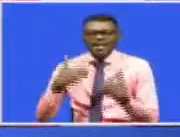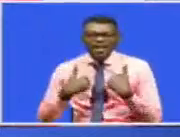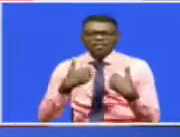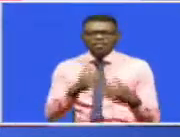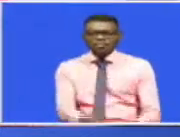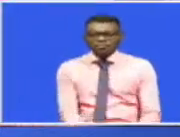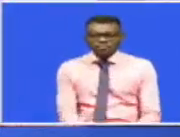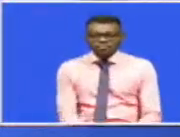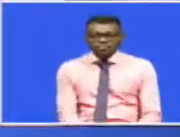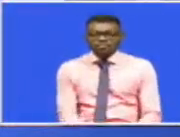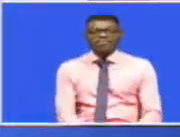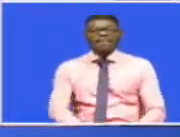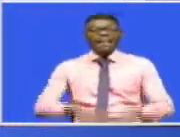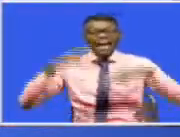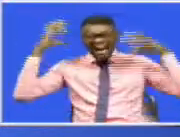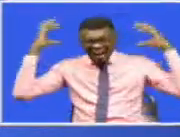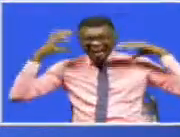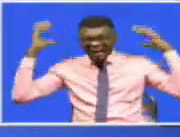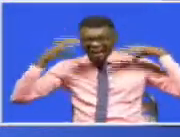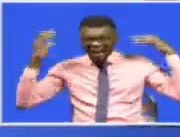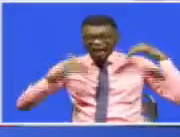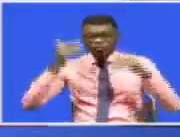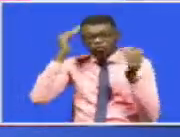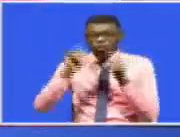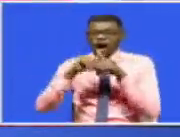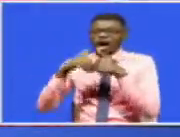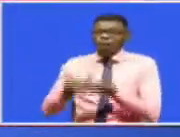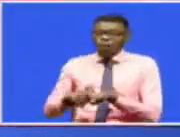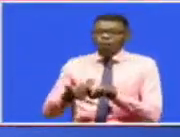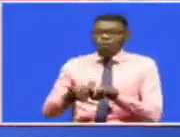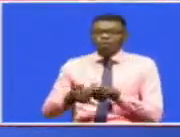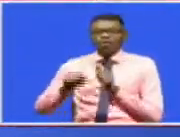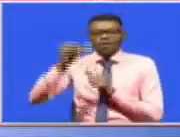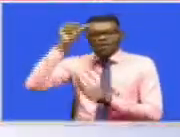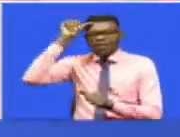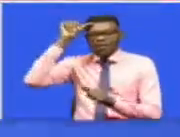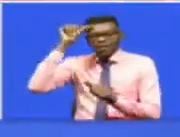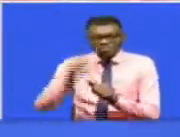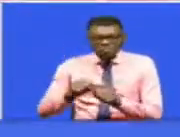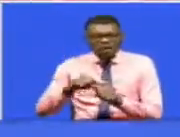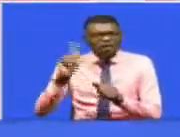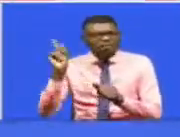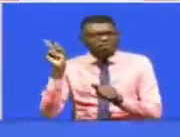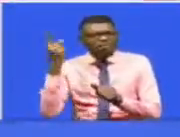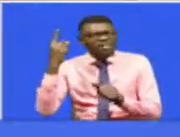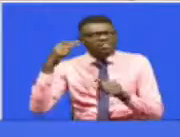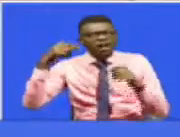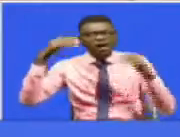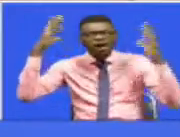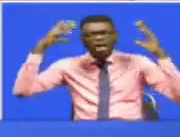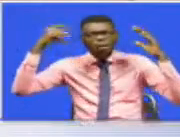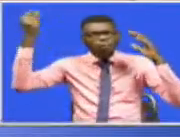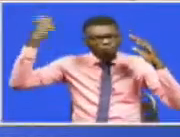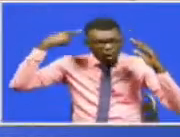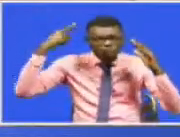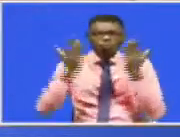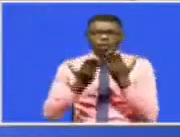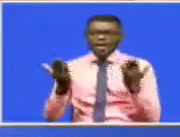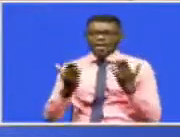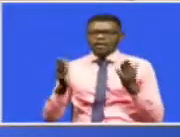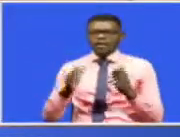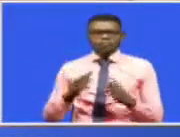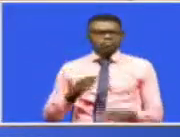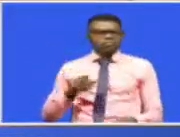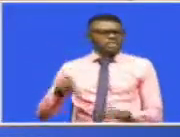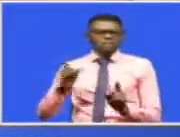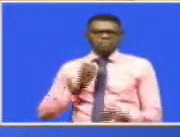Ukitaka kujua mvua imekunyeshea kiasi gani, kumbuka mahali tone la kwanza lilikushikia. Kalembe alikuwa aongopi